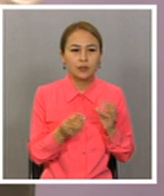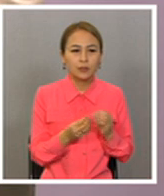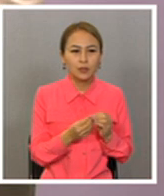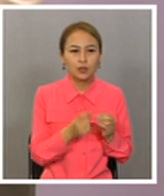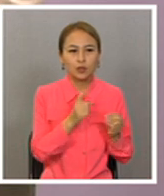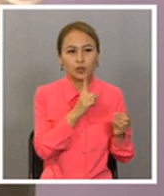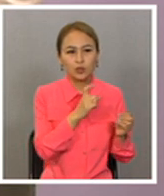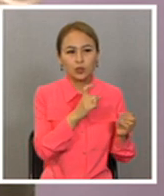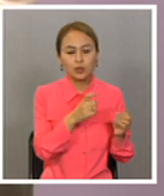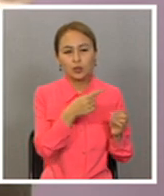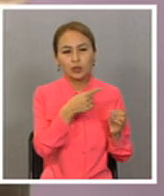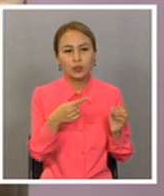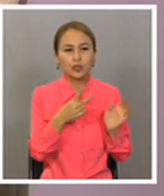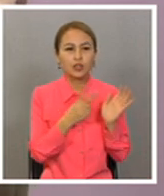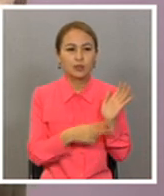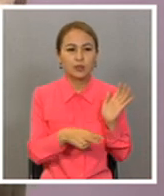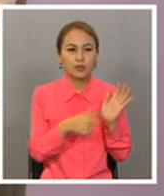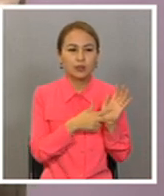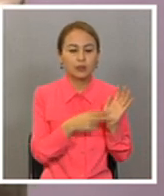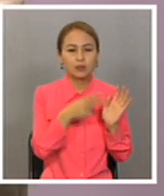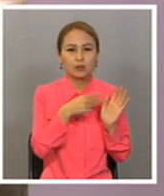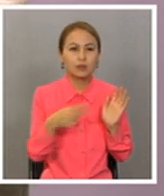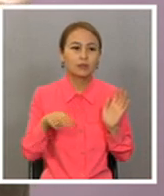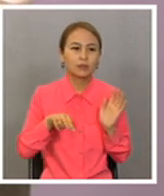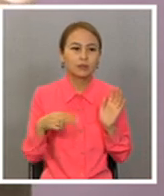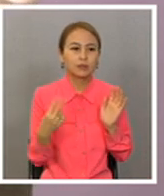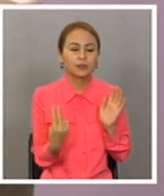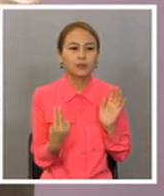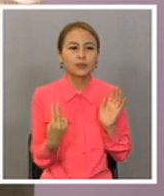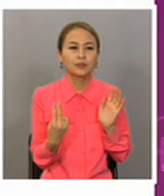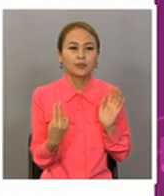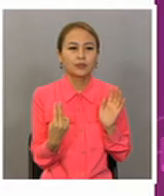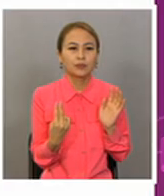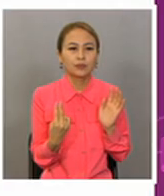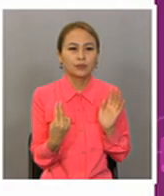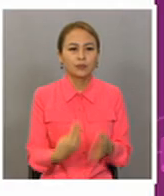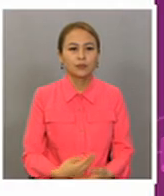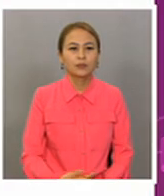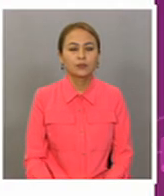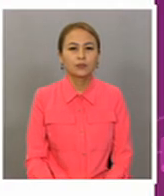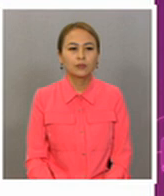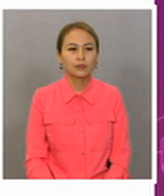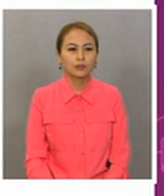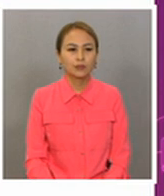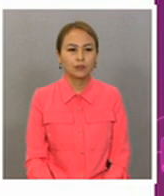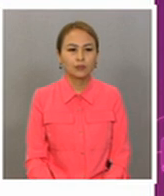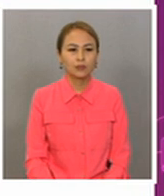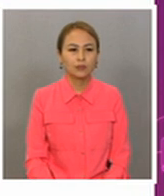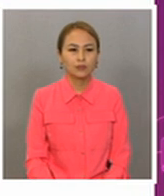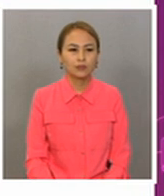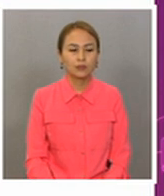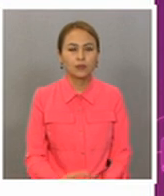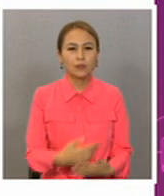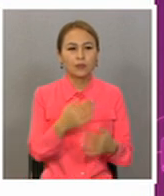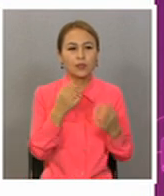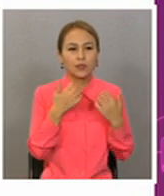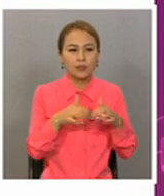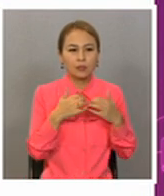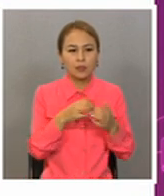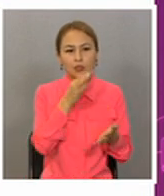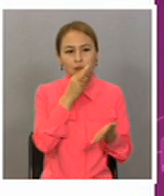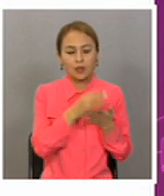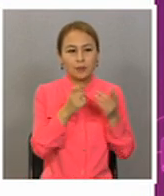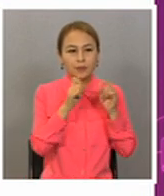100-ден 78-ді азайтқанда мәні 22 килограммға тең екен. Есептің жауабы: